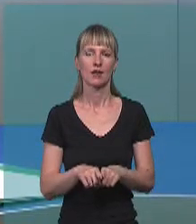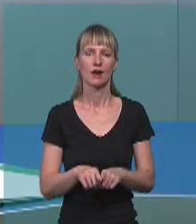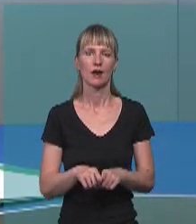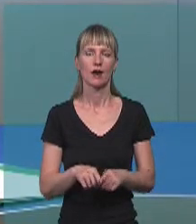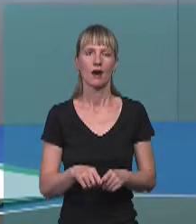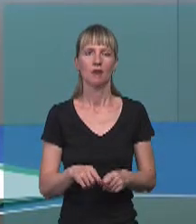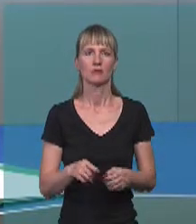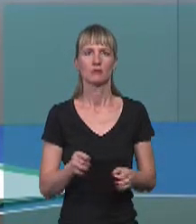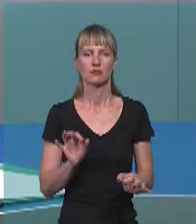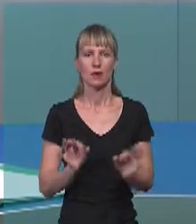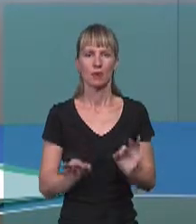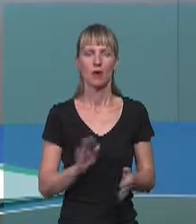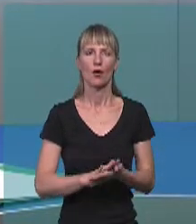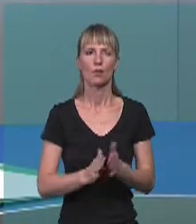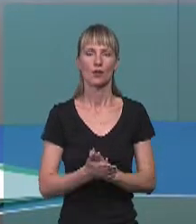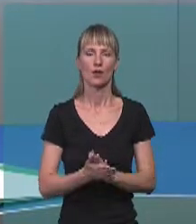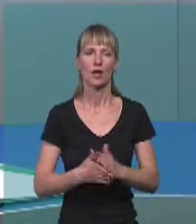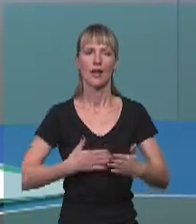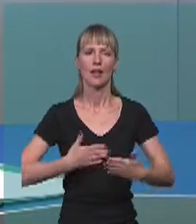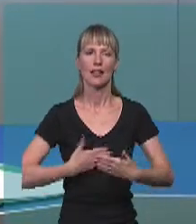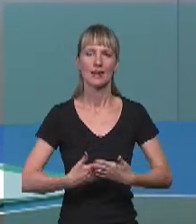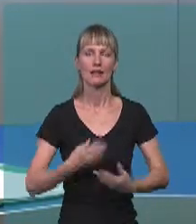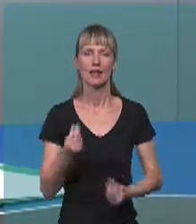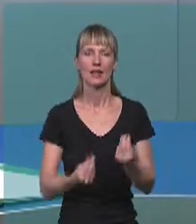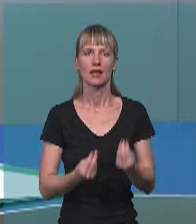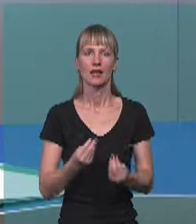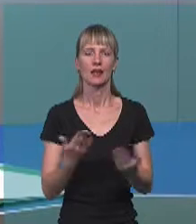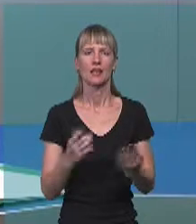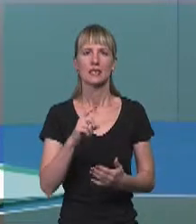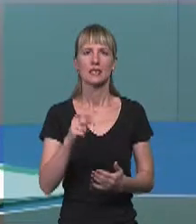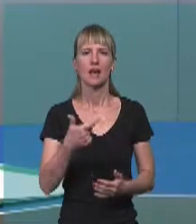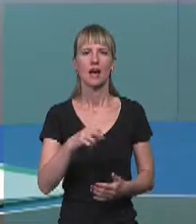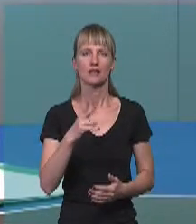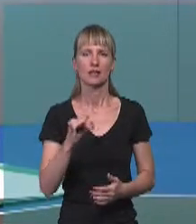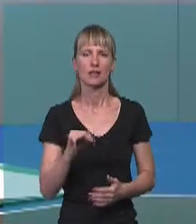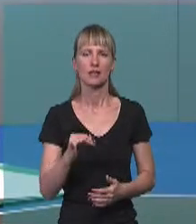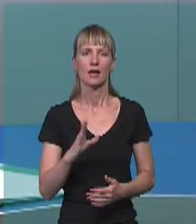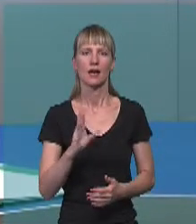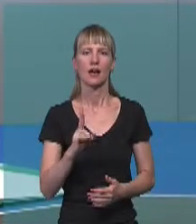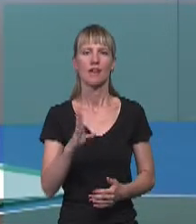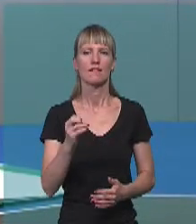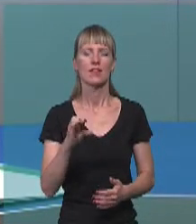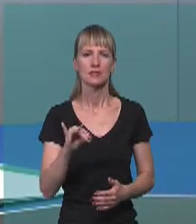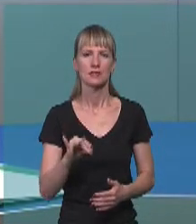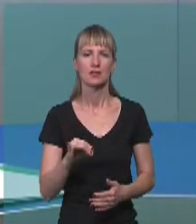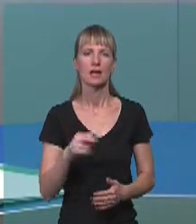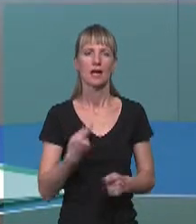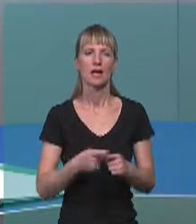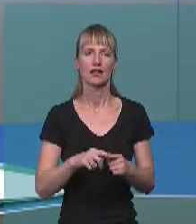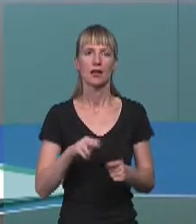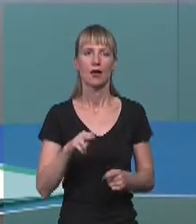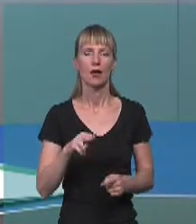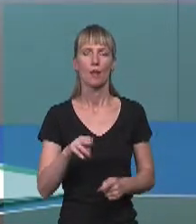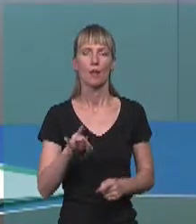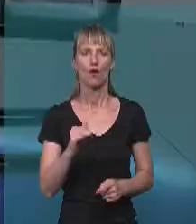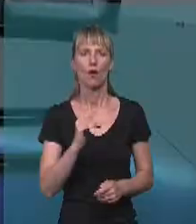невимушена обстановка, інтерактивні якісь ігри, загадки, вікторини, ті ж квести, та ж профорієнтаційна ця гра,